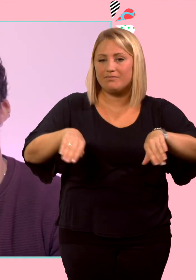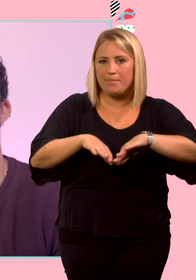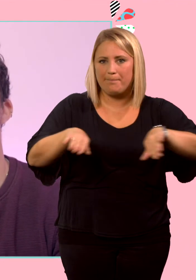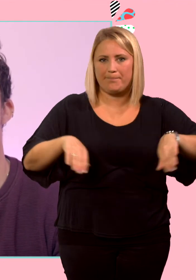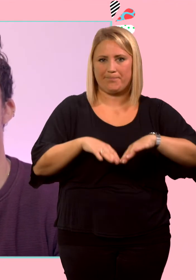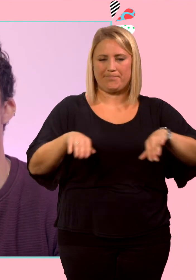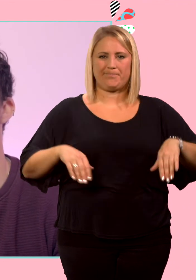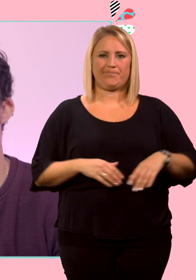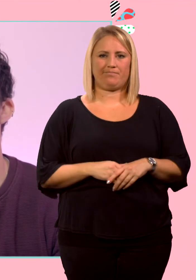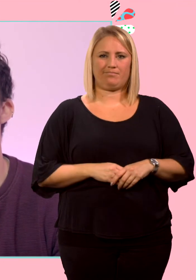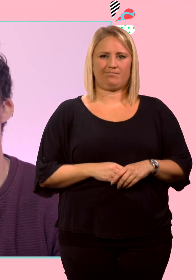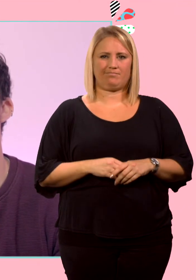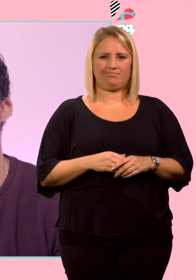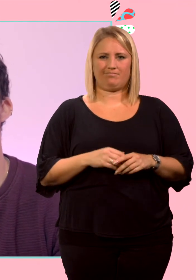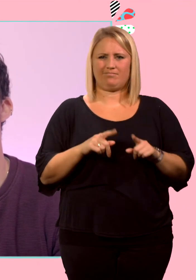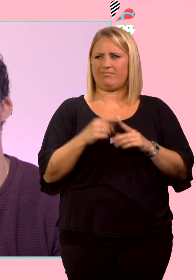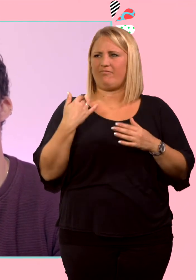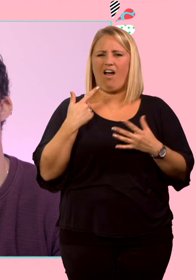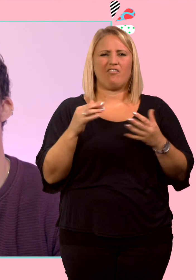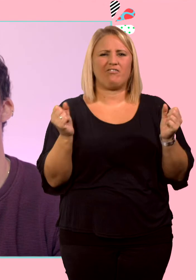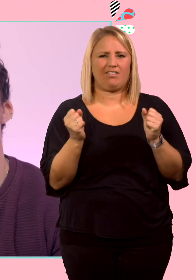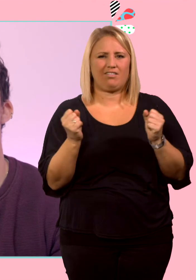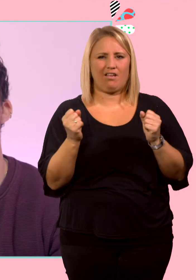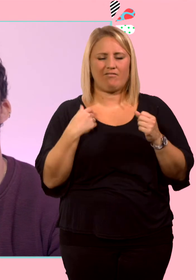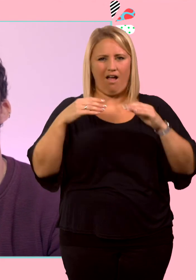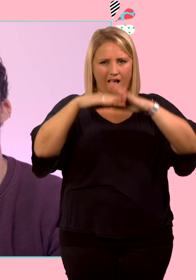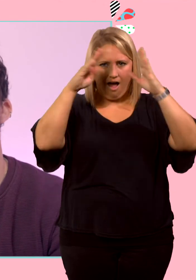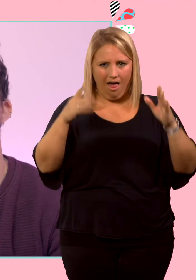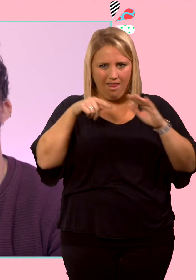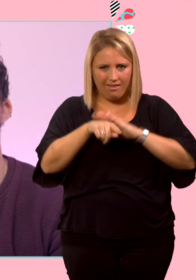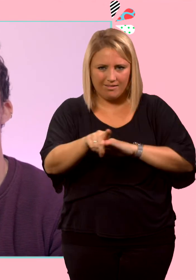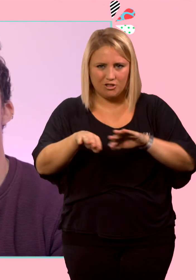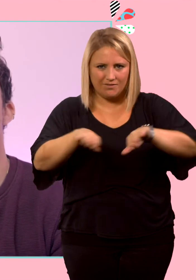Schwimmbad. Ich glaube, das war eh in dem Winter, dass ich im Hallenbad war.